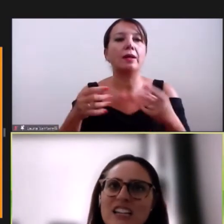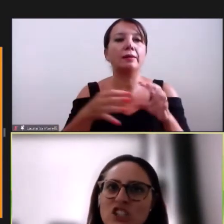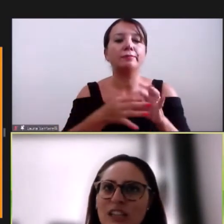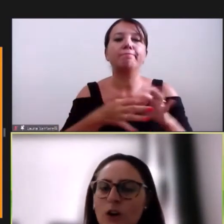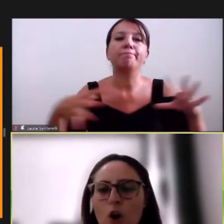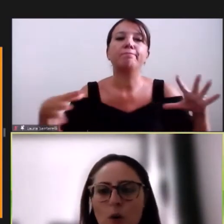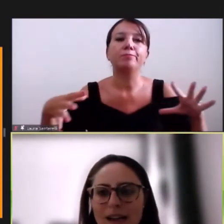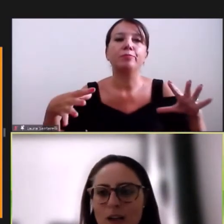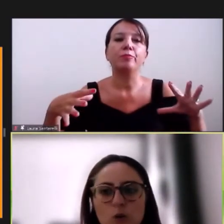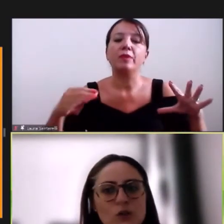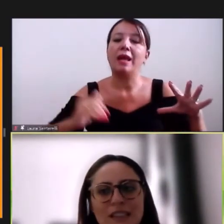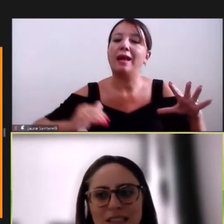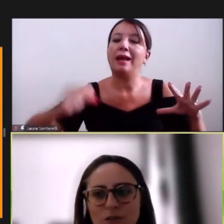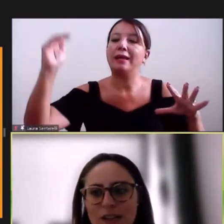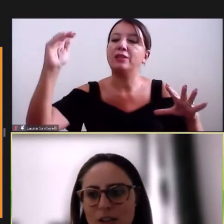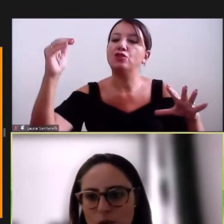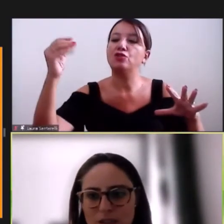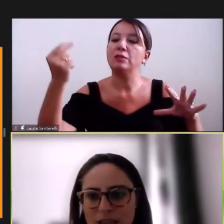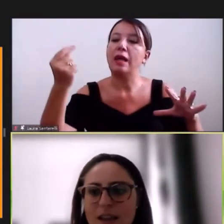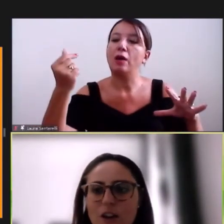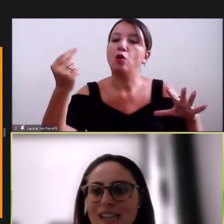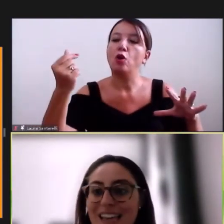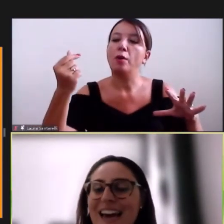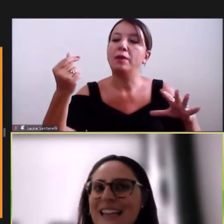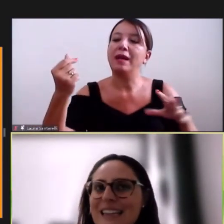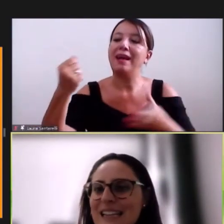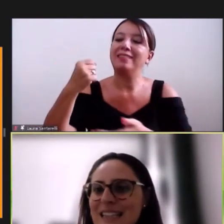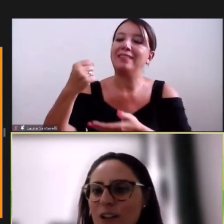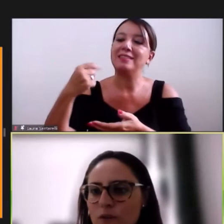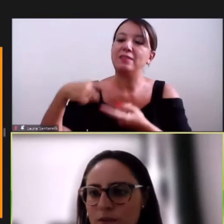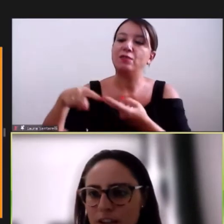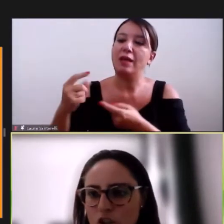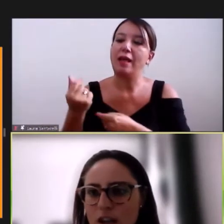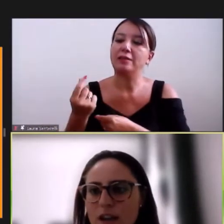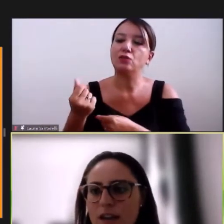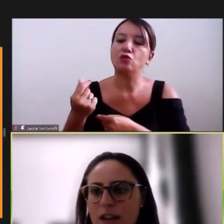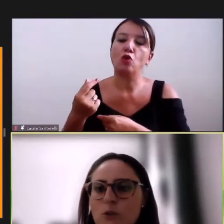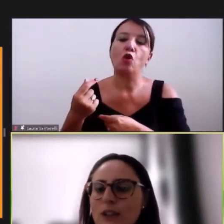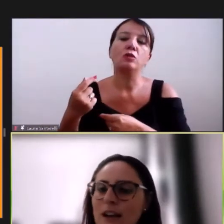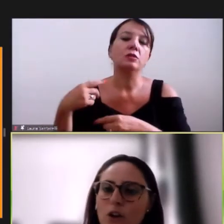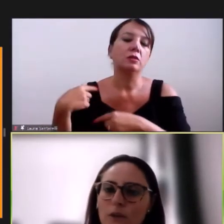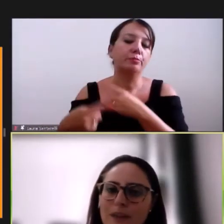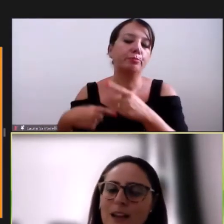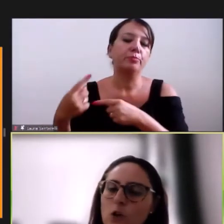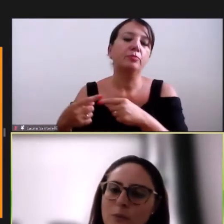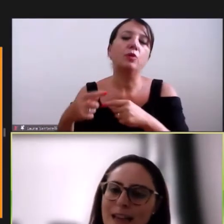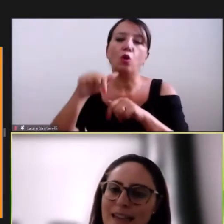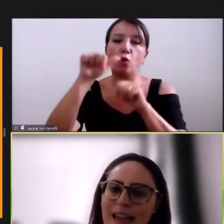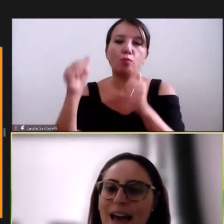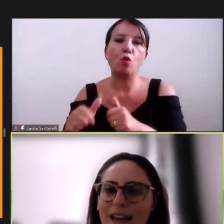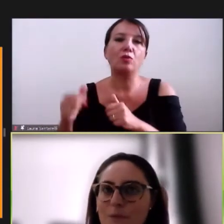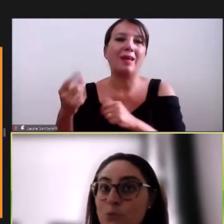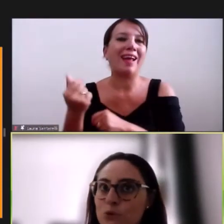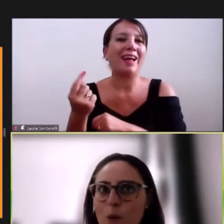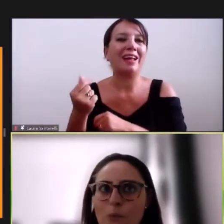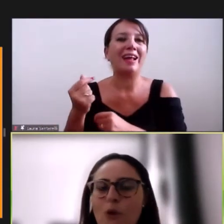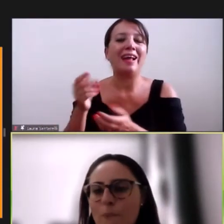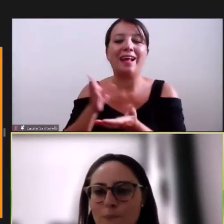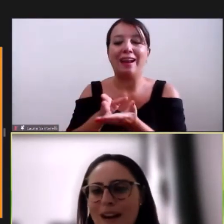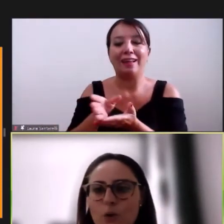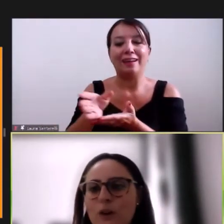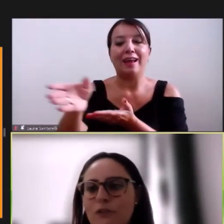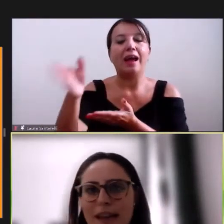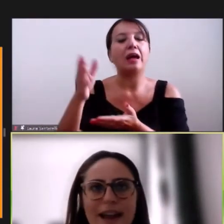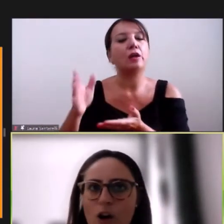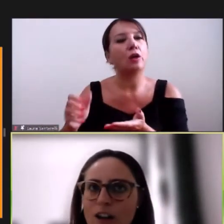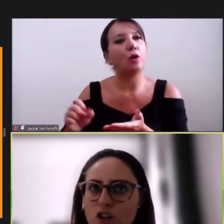quella che è la crescita economica dall'uso intensivo delle risorse, cosa che ha caratterizzato invece il modello dell'economia lineare che purtroppo